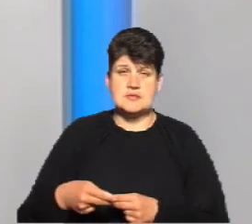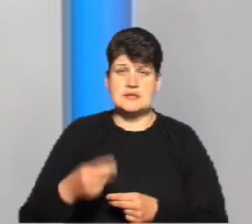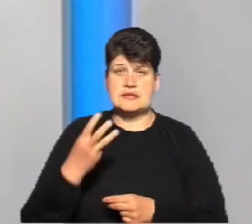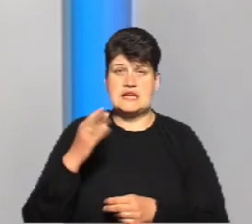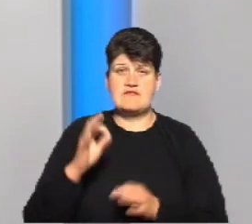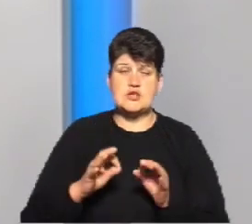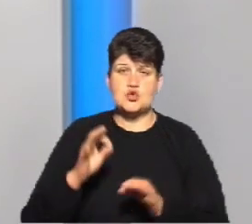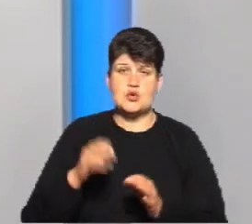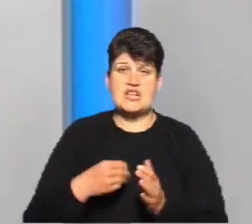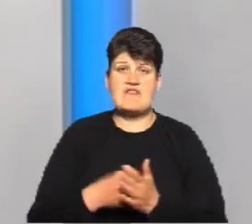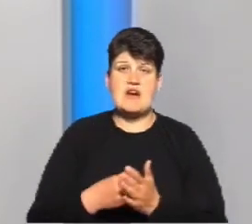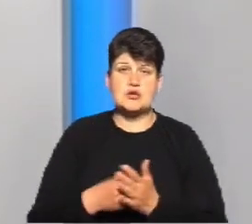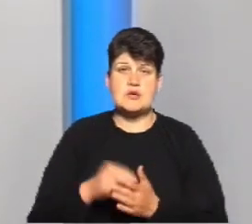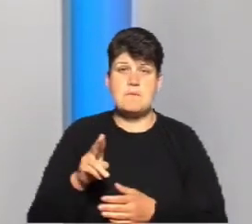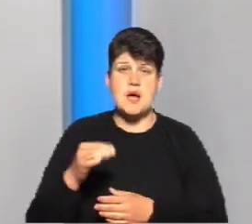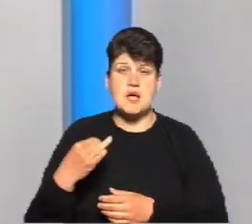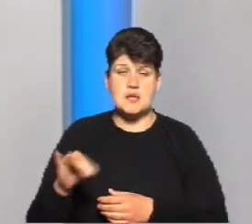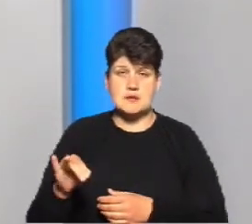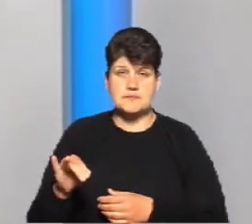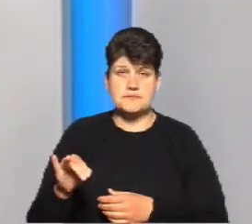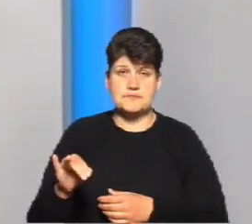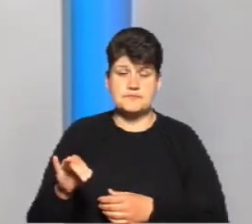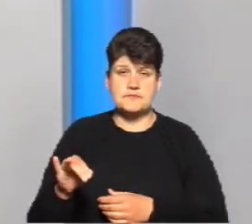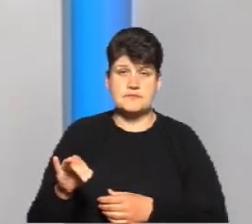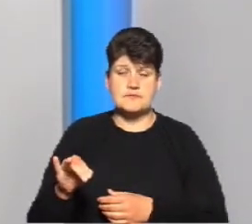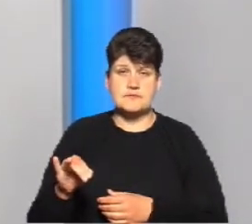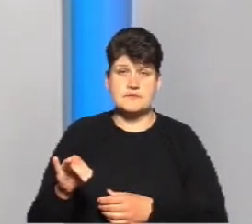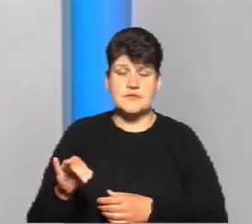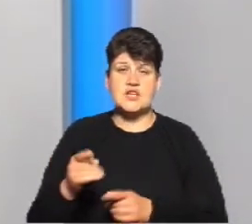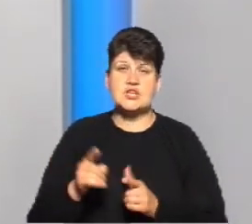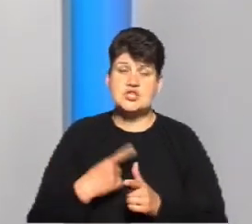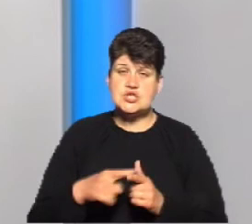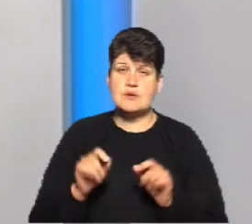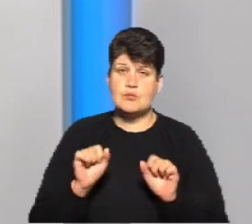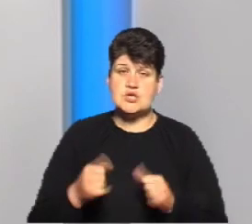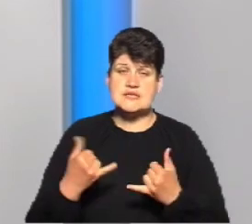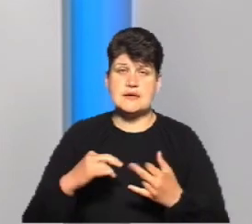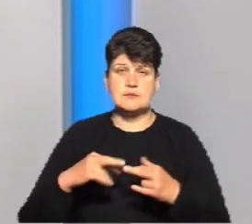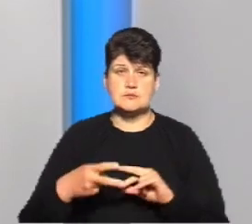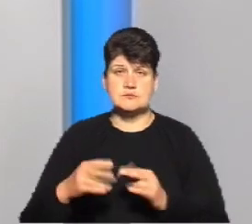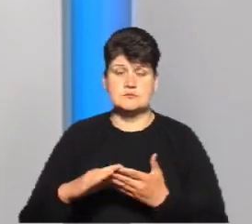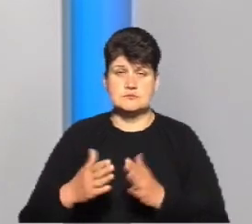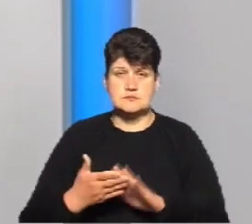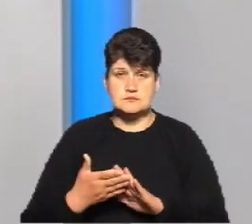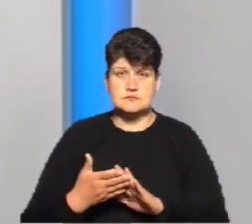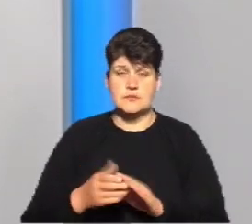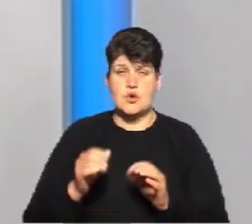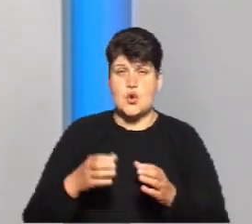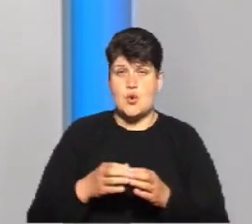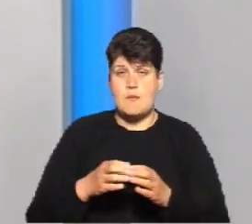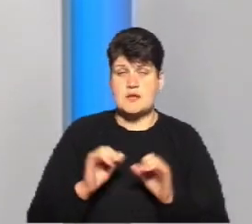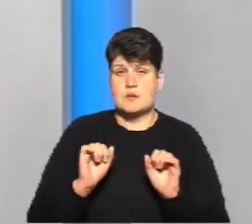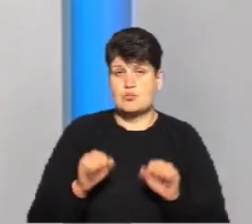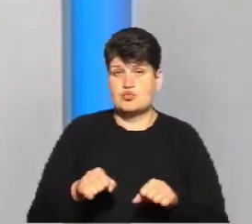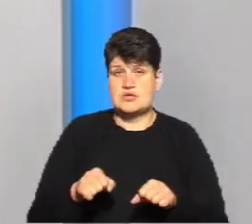вартості паю. Взагалі, зараз про цифри нам розкажете. Чи можливо зараз перезаключити вам? Ну, бо я розумію, що громаді можливо бути десь цей